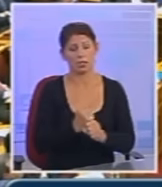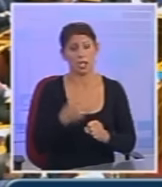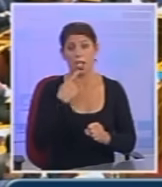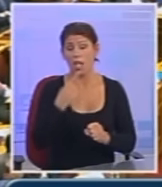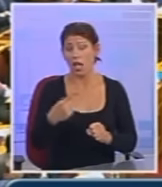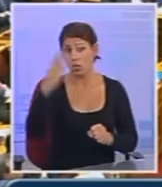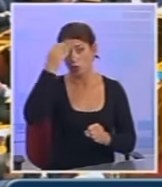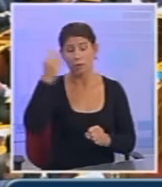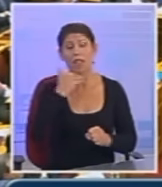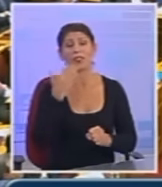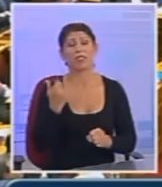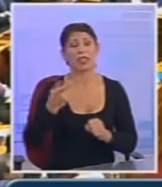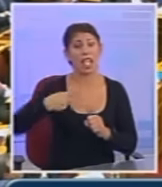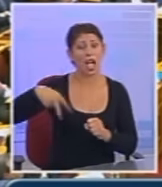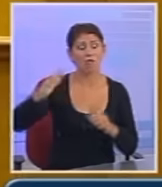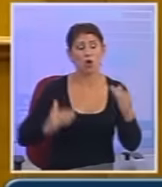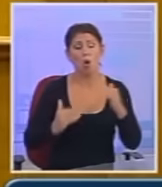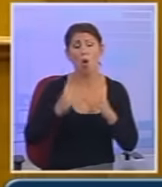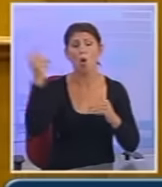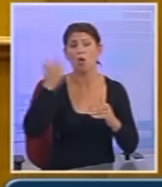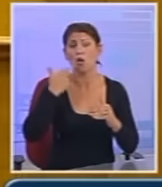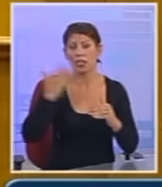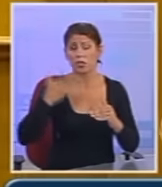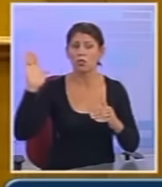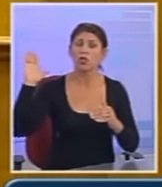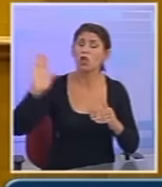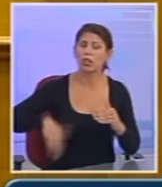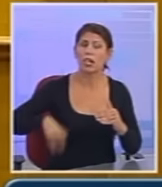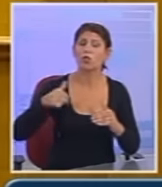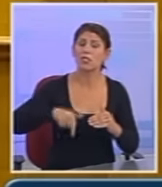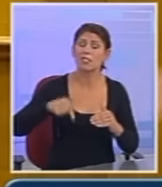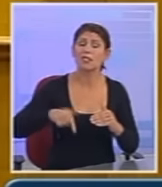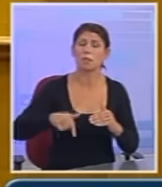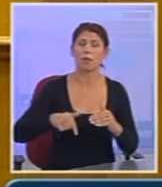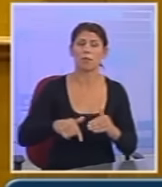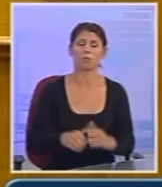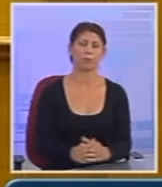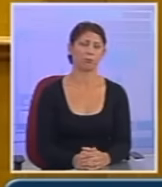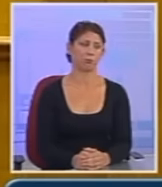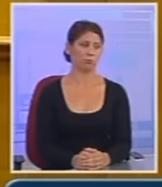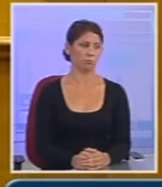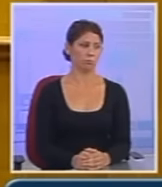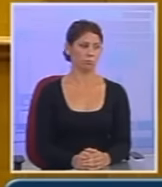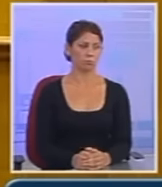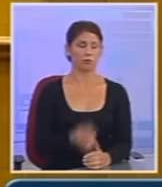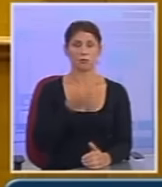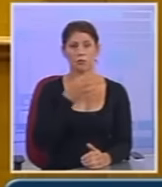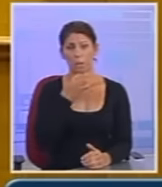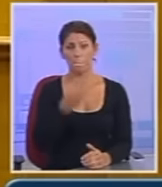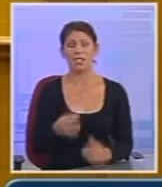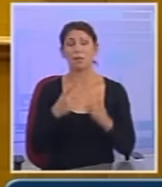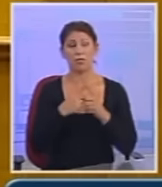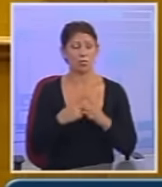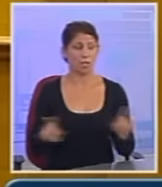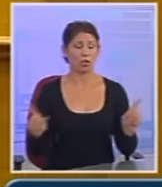δεν πρόκειται να υπάρξει καμιά αύξηση στα όρια ηλικίας και τελικά σήμερα μας είπε εντελώς διαφορετικά. Από όσα